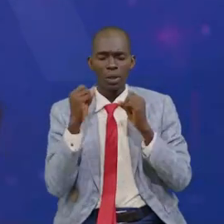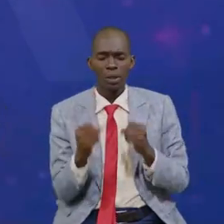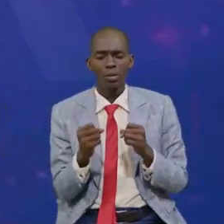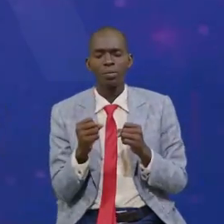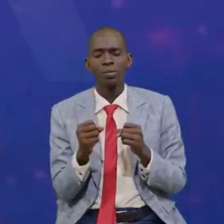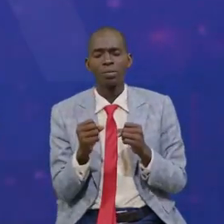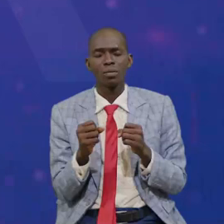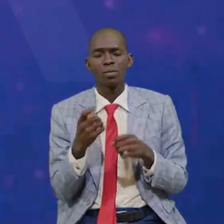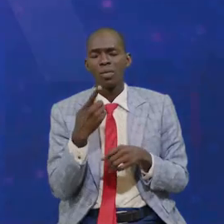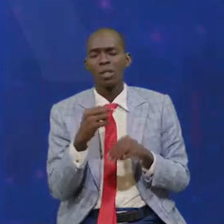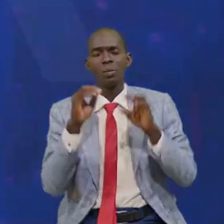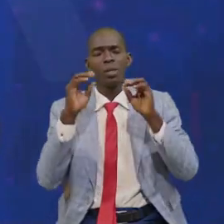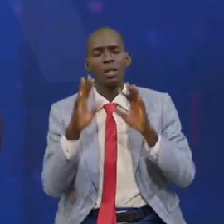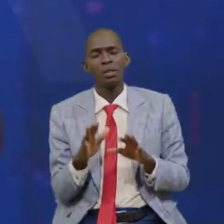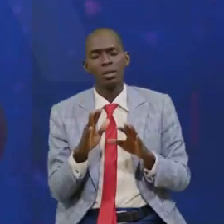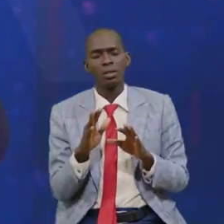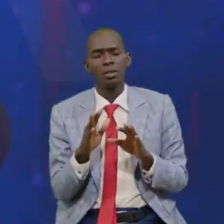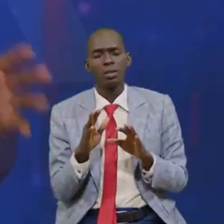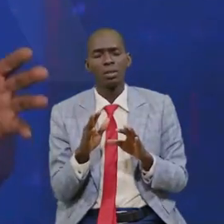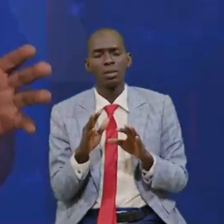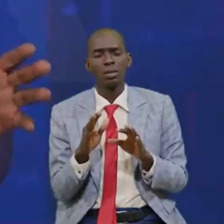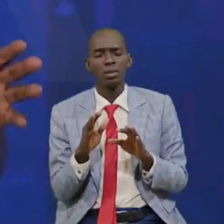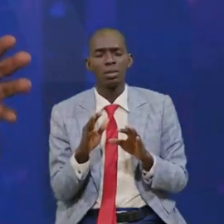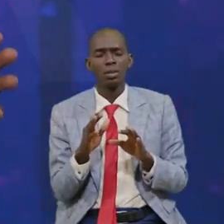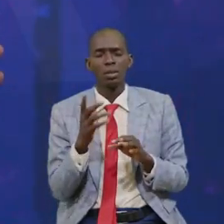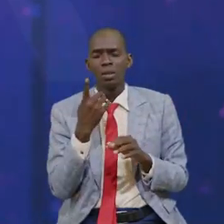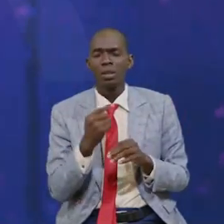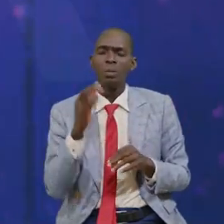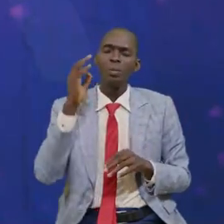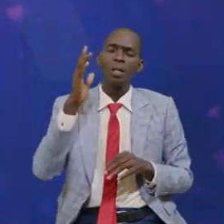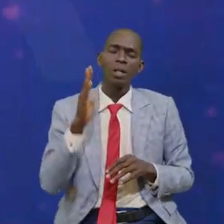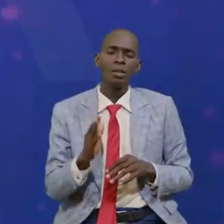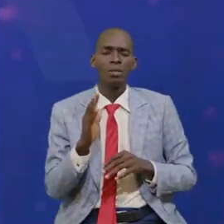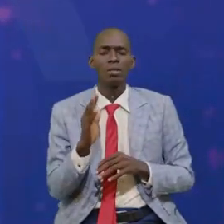puissance. L'enseignant. Le pasteur.